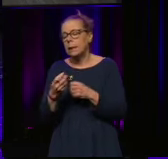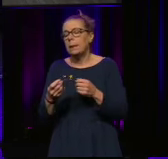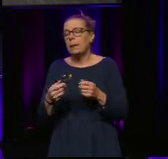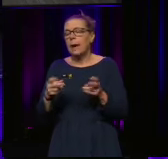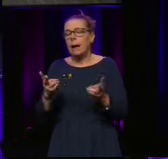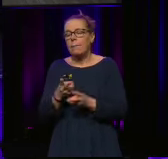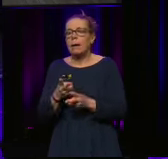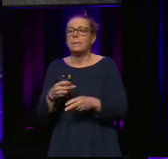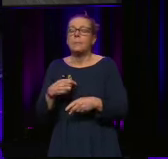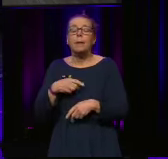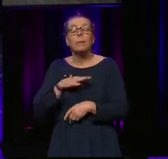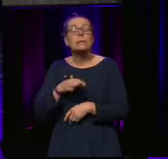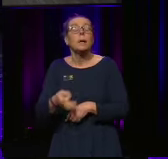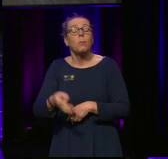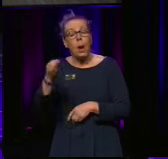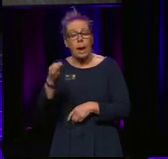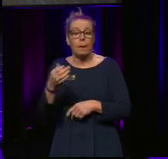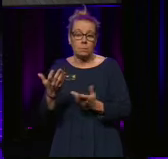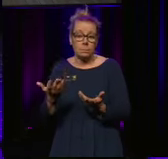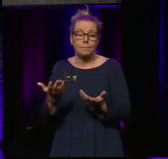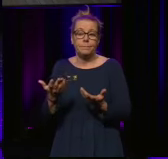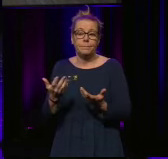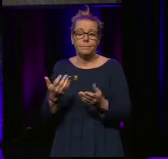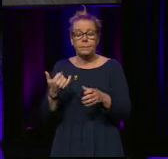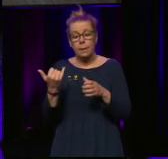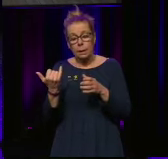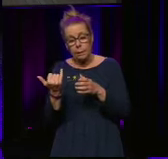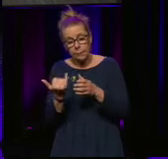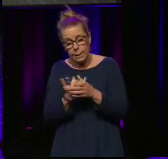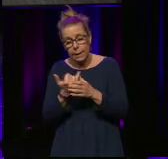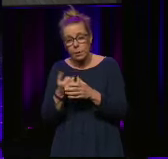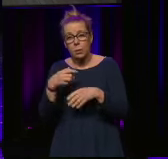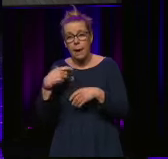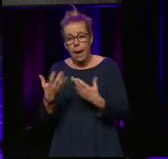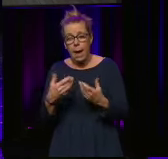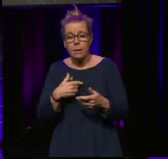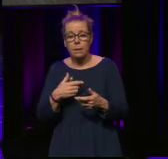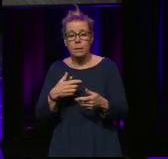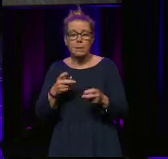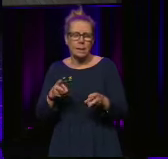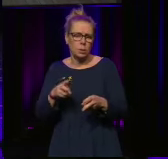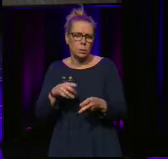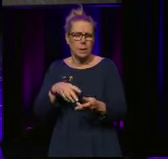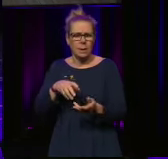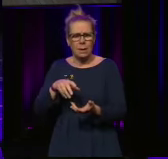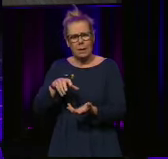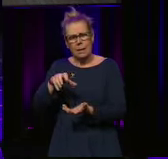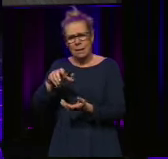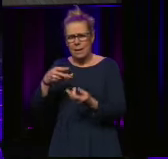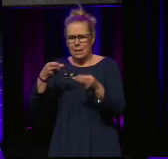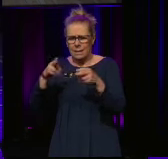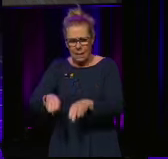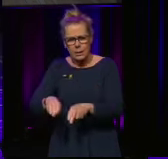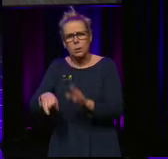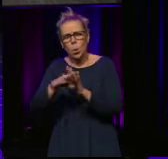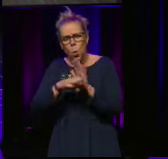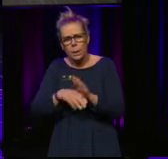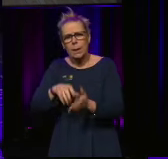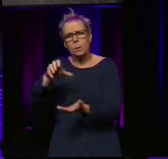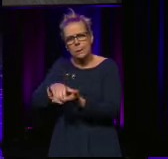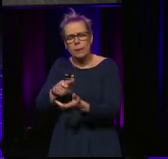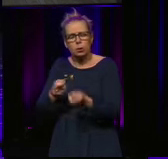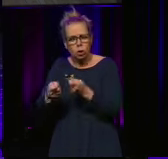det har ju en poäng. För att inom det som ändå är den befintliga rättsordningen och statsskicket kan man då inte avskaffa demokratin,